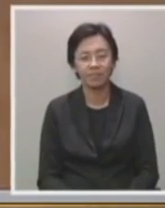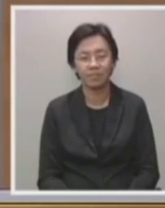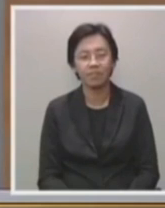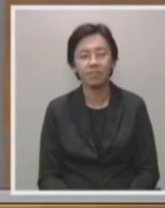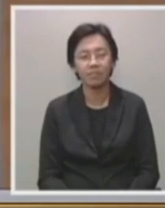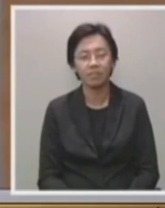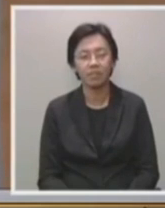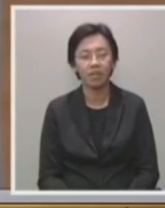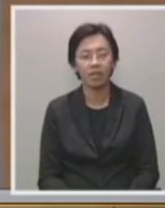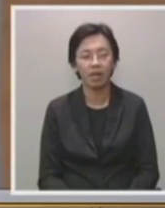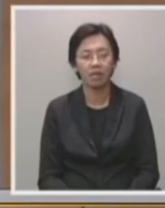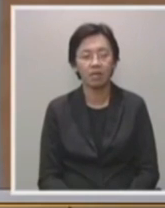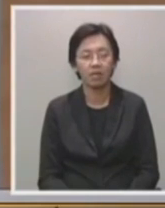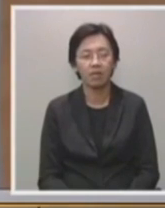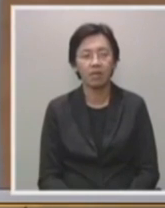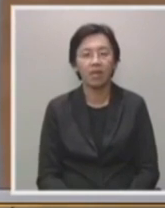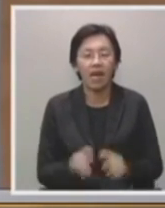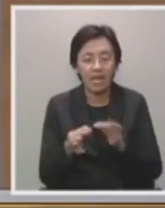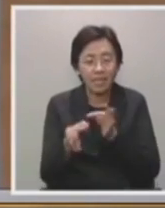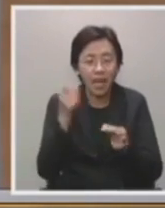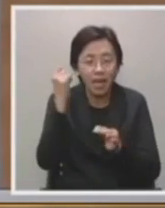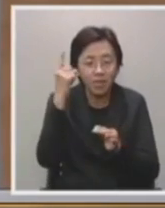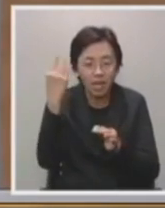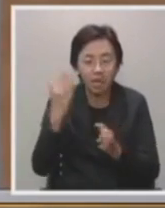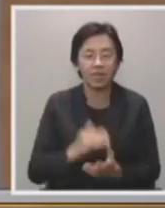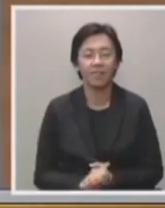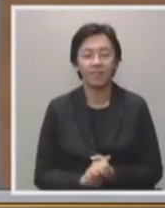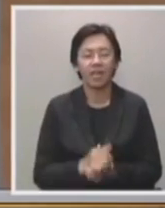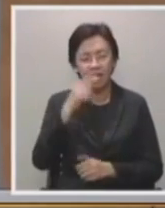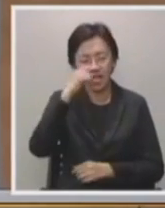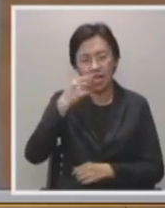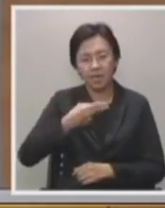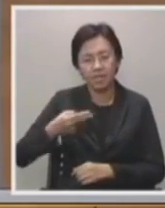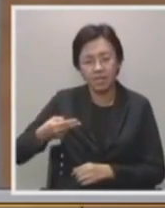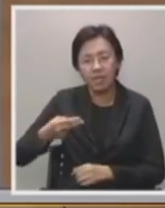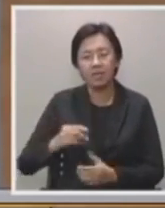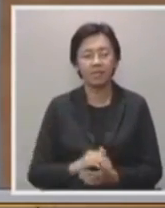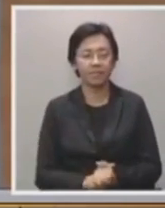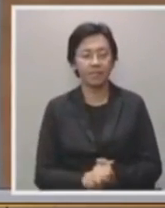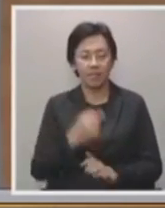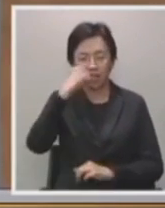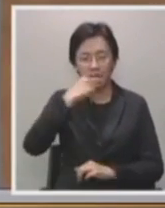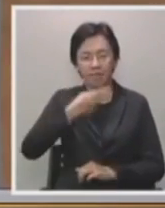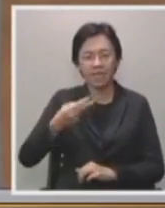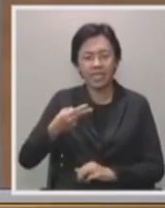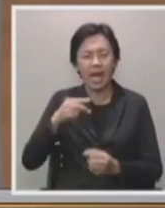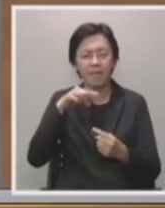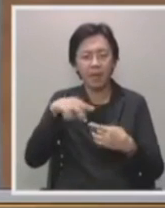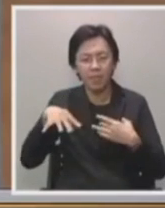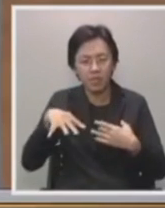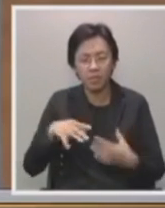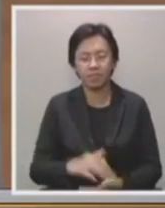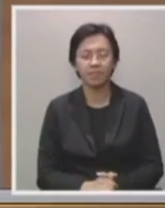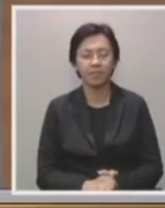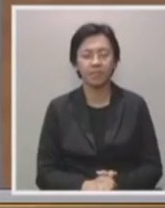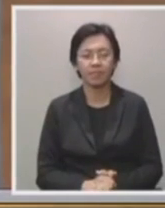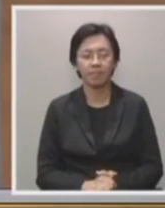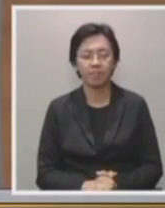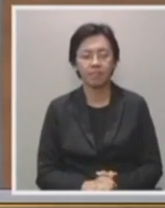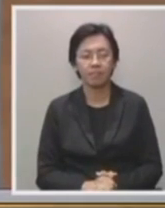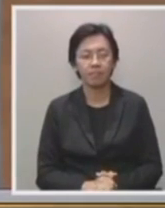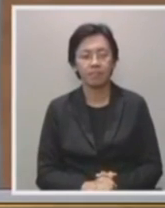ก็อันนี้ต้องเข้าใจนะครับว่าภาษาไทยคือมันก็ไม่เหมาะสมพูดกันดู